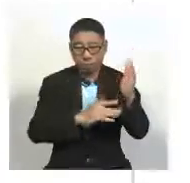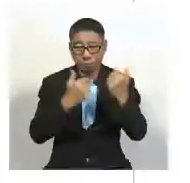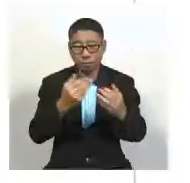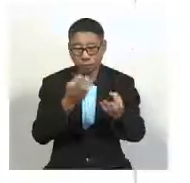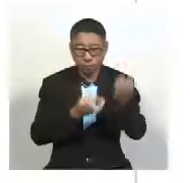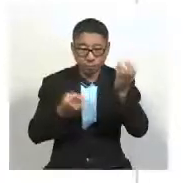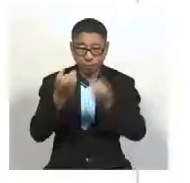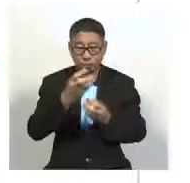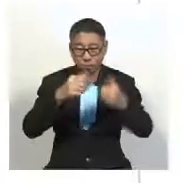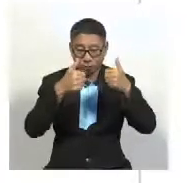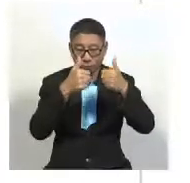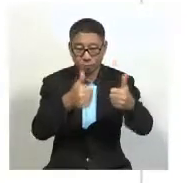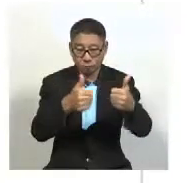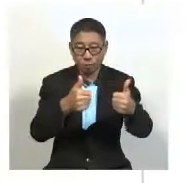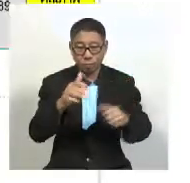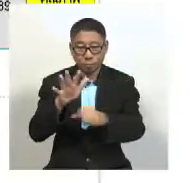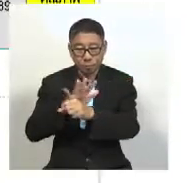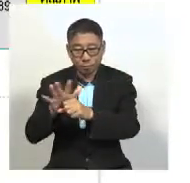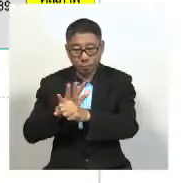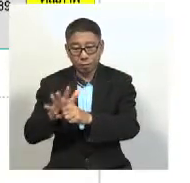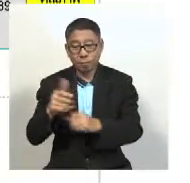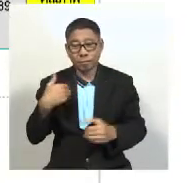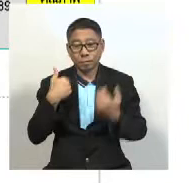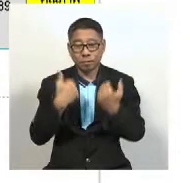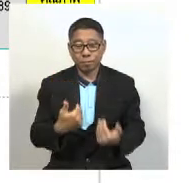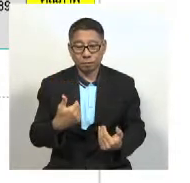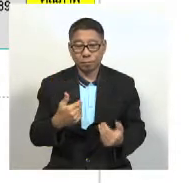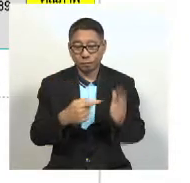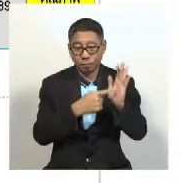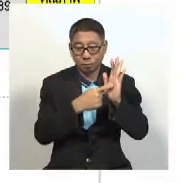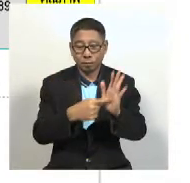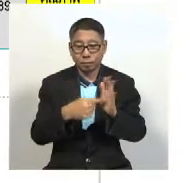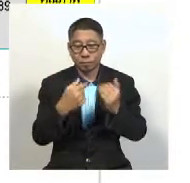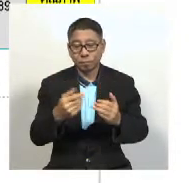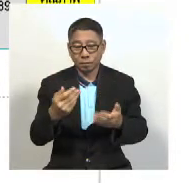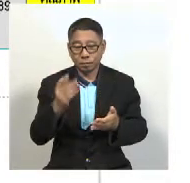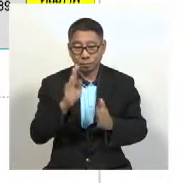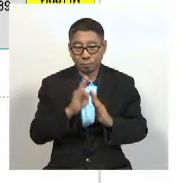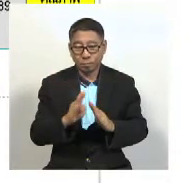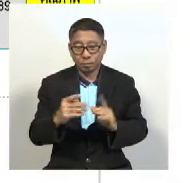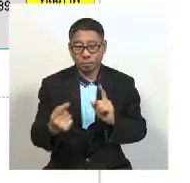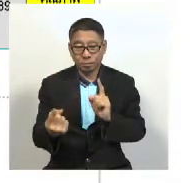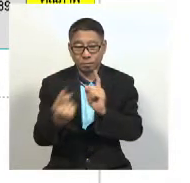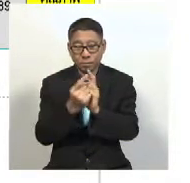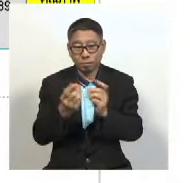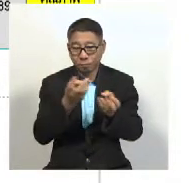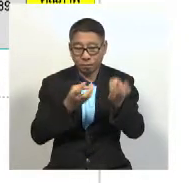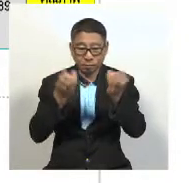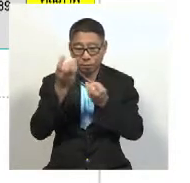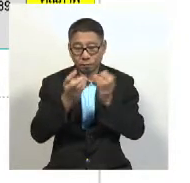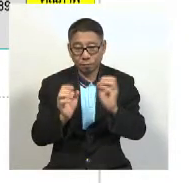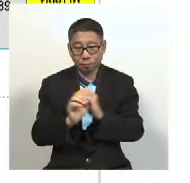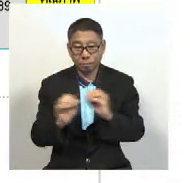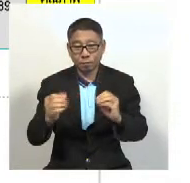ใหญ่อยู่ในระดับดีมากถึงปานกลางบางพื้นที่อย่างที่บริเวณเขตบางกอกใหญ่ไม่พบปริมาณค่าฝุ่นละอองนะคะ